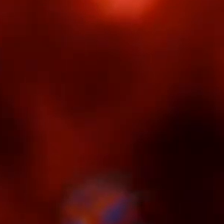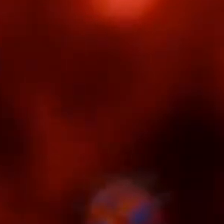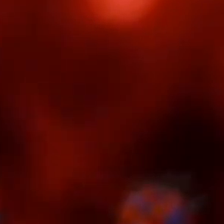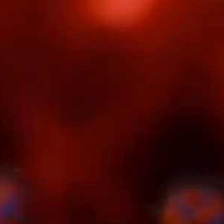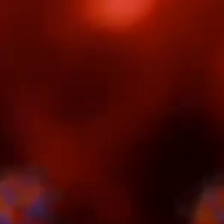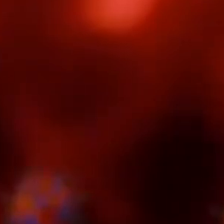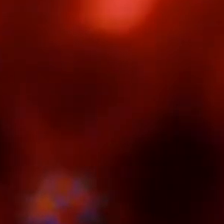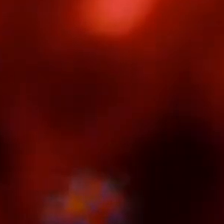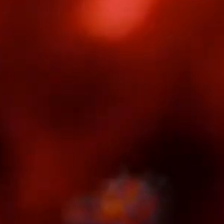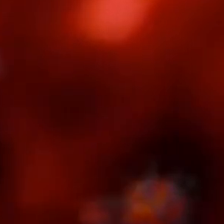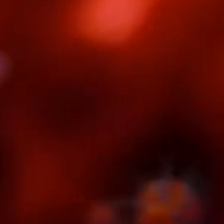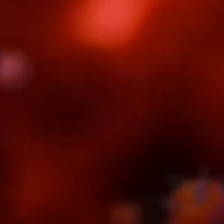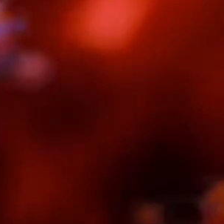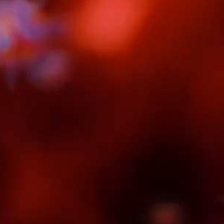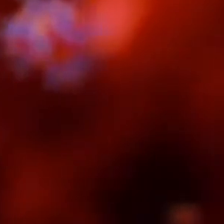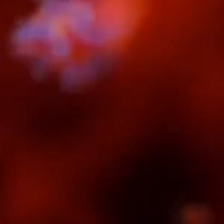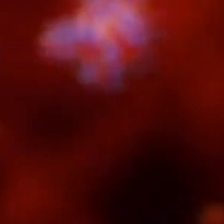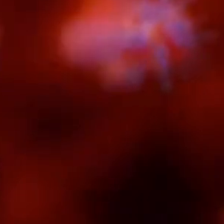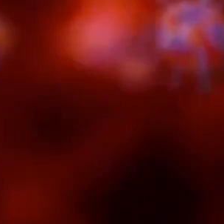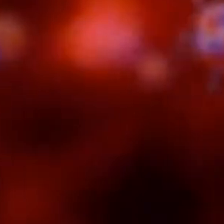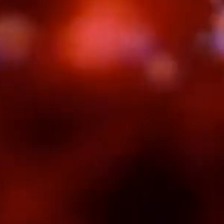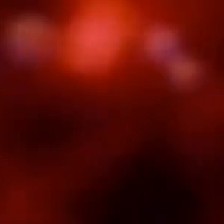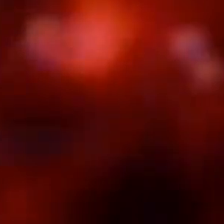รายงานสถานการณ์โควิด